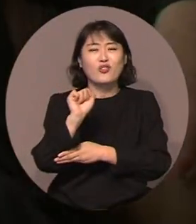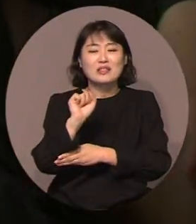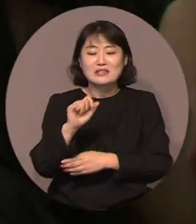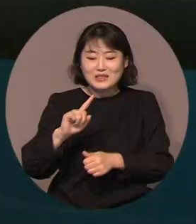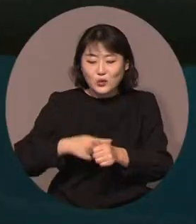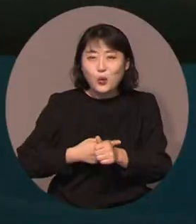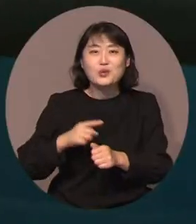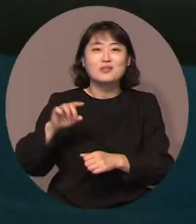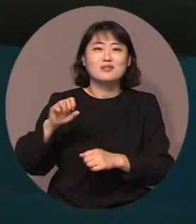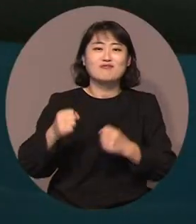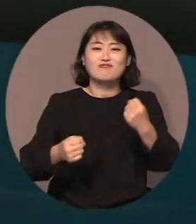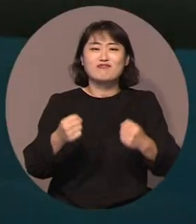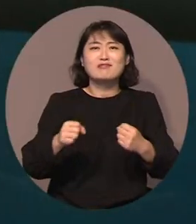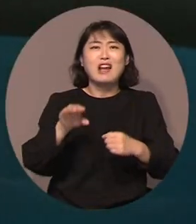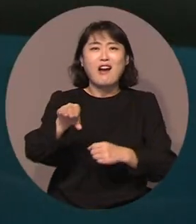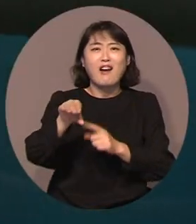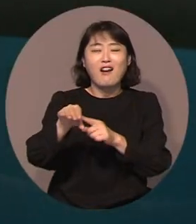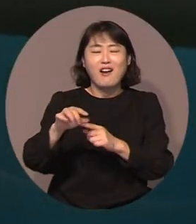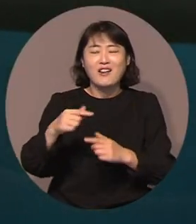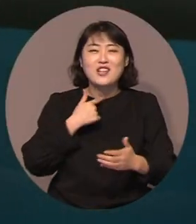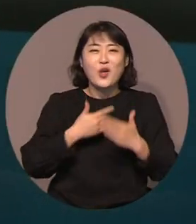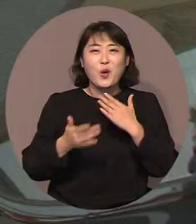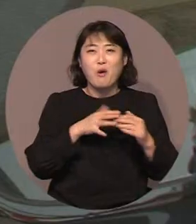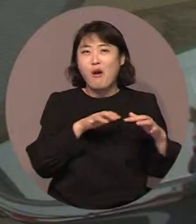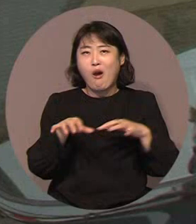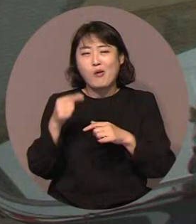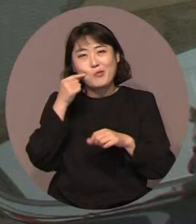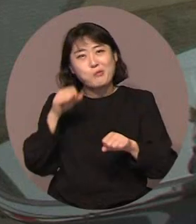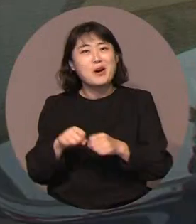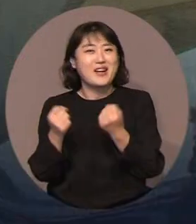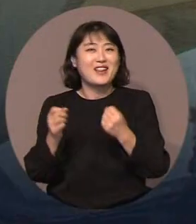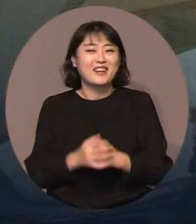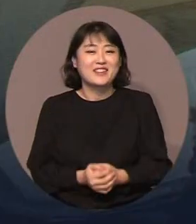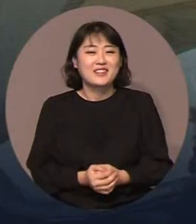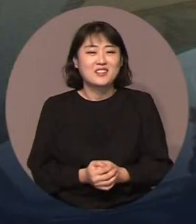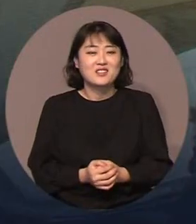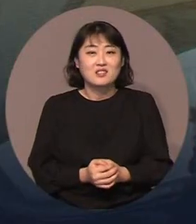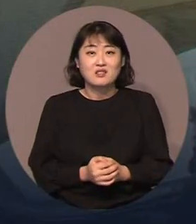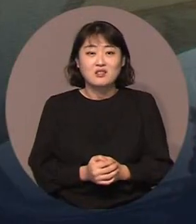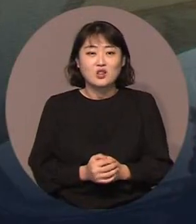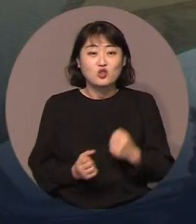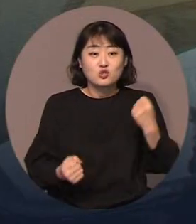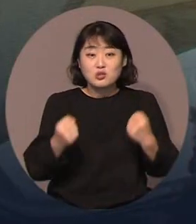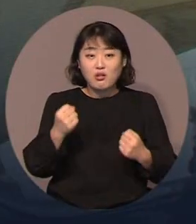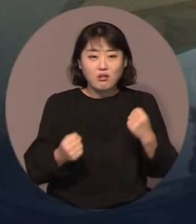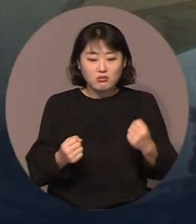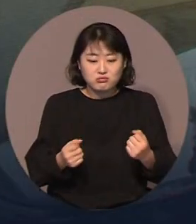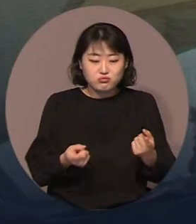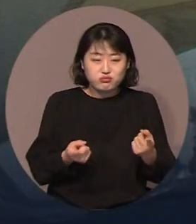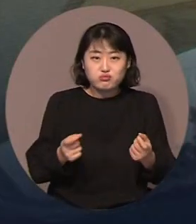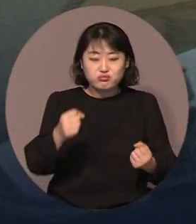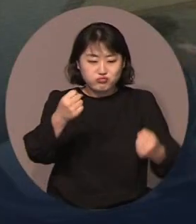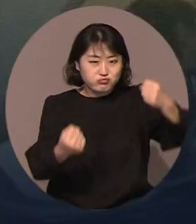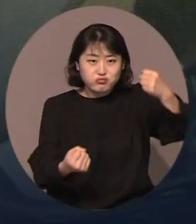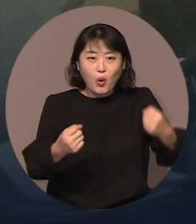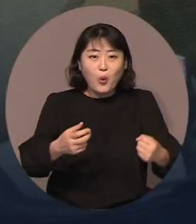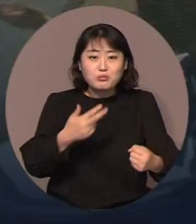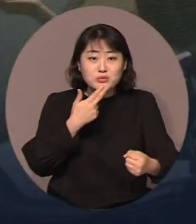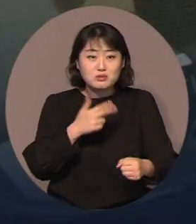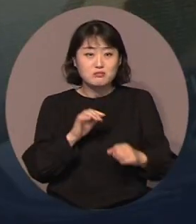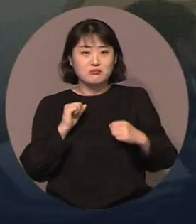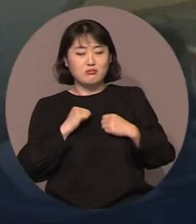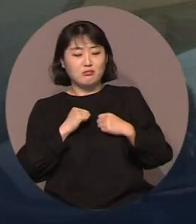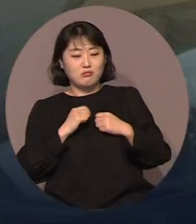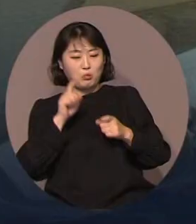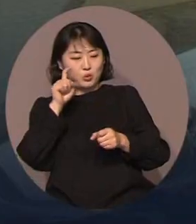자율주행차에도 체험객들의 발길이 끊이지 않습니다. 운전자가 제어하는 것 없이 스스로 목적지로 간다는 게